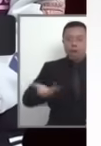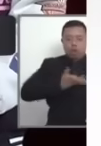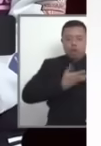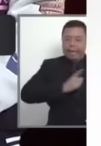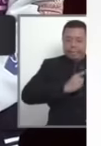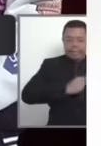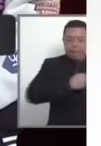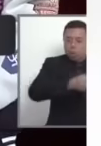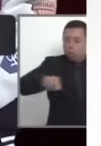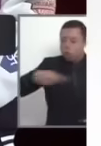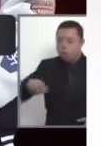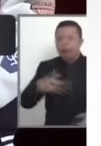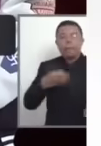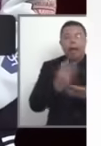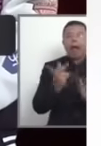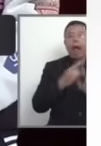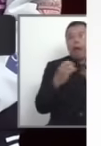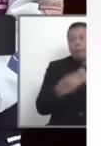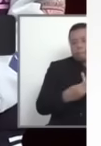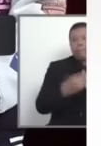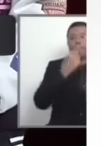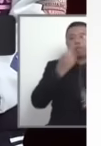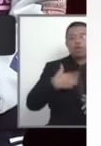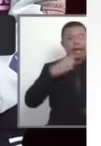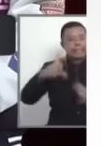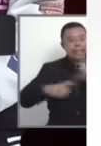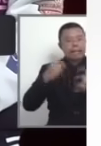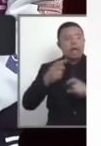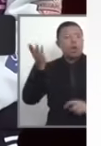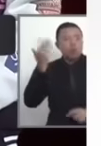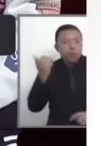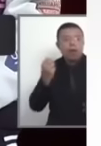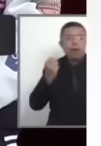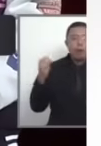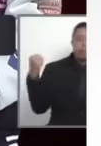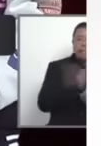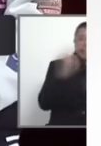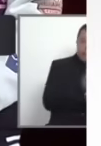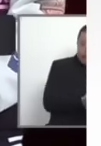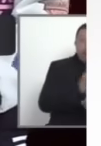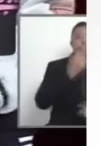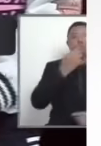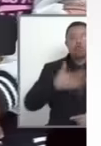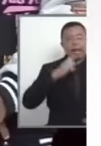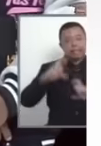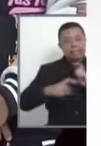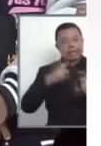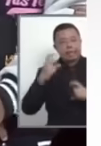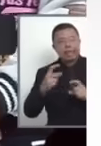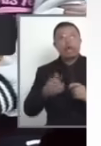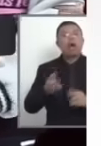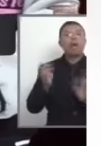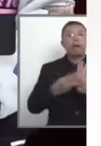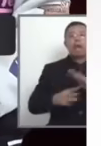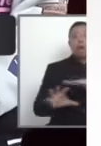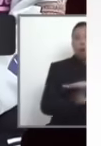pada tahun 2019. Dan apa yang disampaikan oleh Pak Jokowi itu ya merupakan hal yang